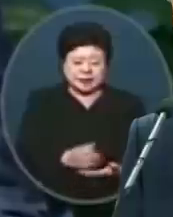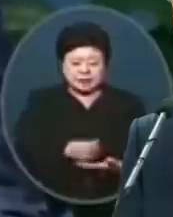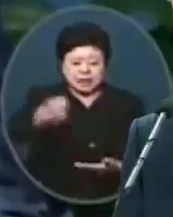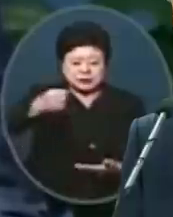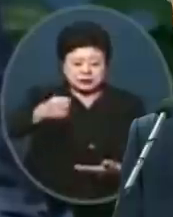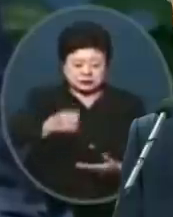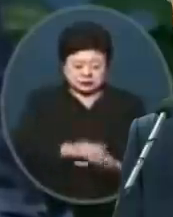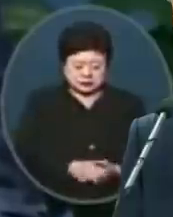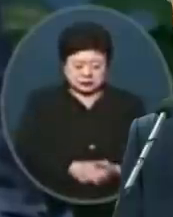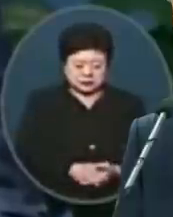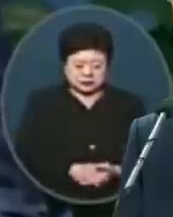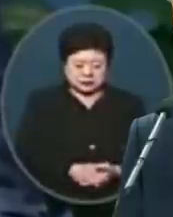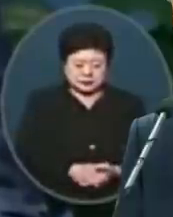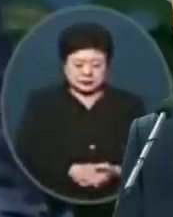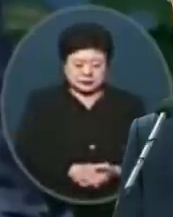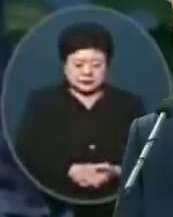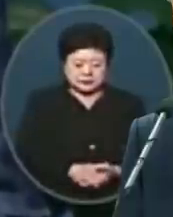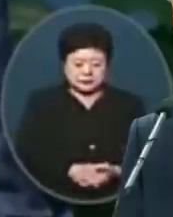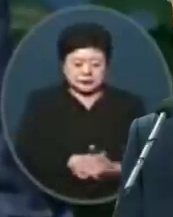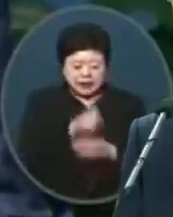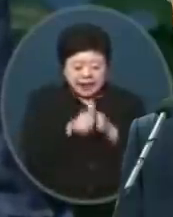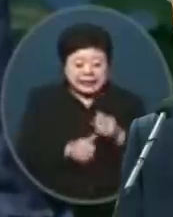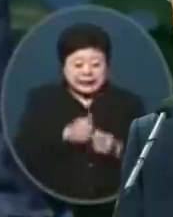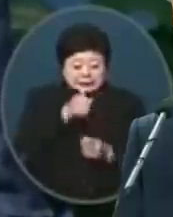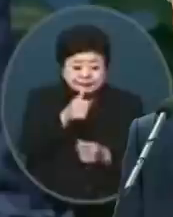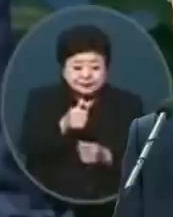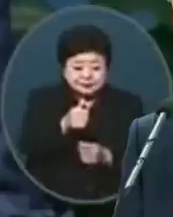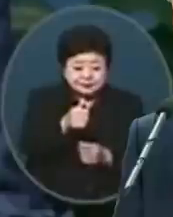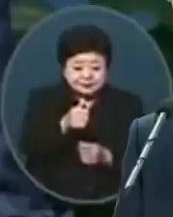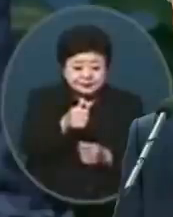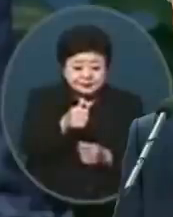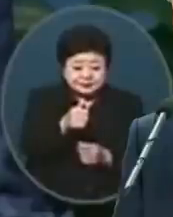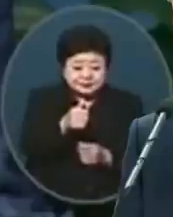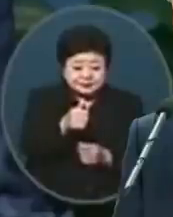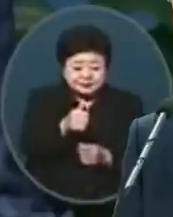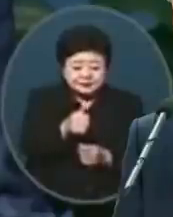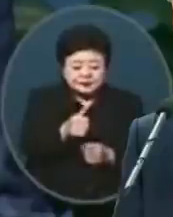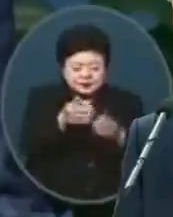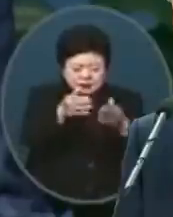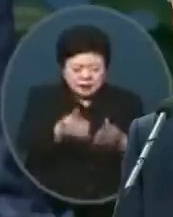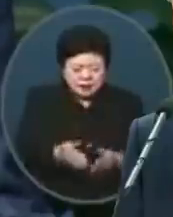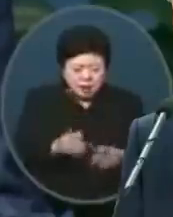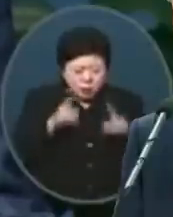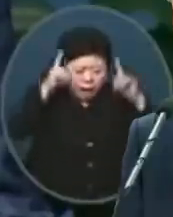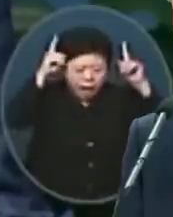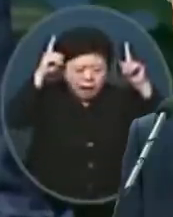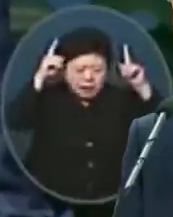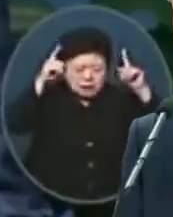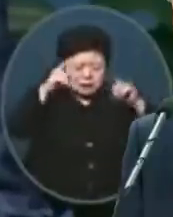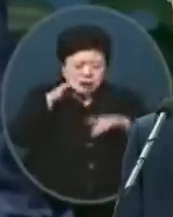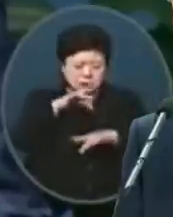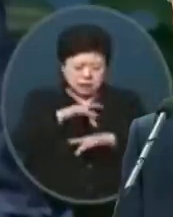빼앗으라고 달아줬습니다. 하나님은 그로 말미암아 진노하셔서 그 마귀를